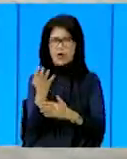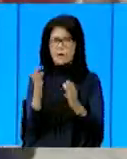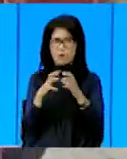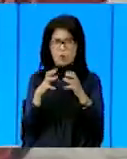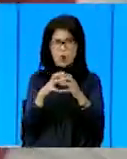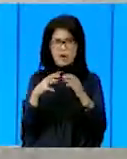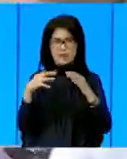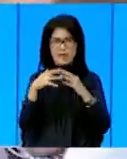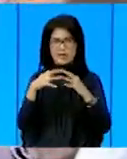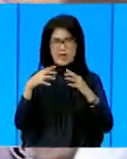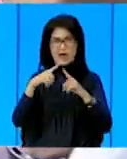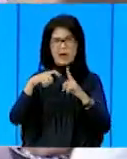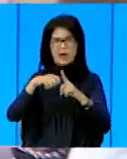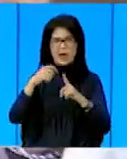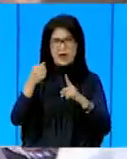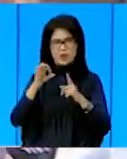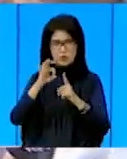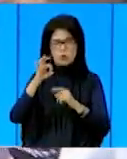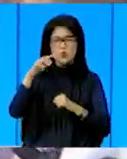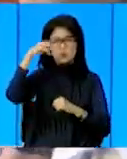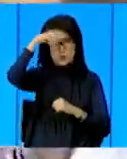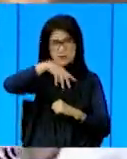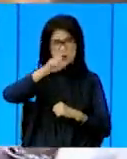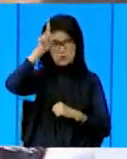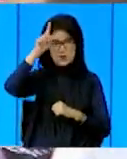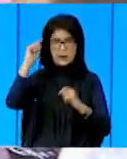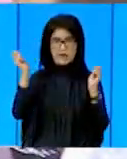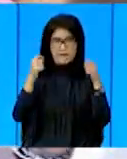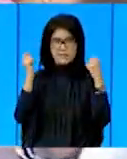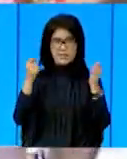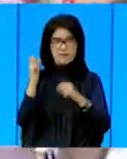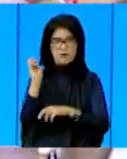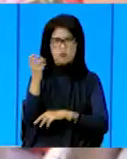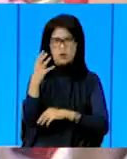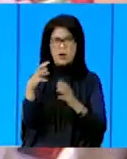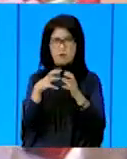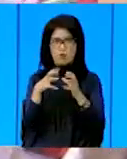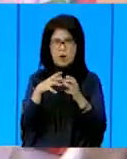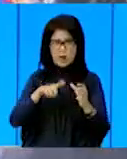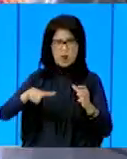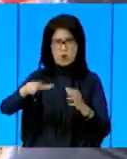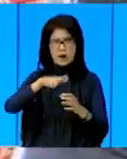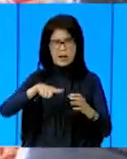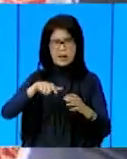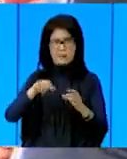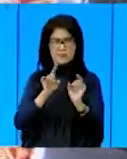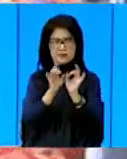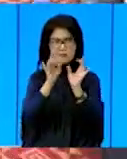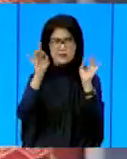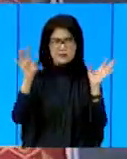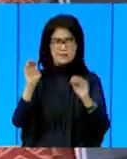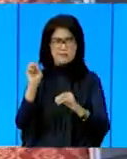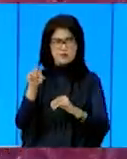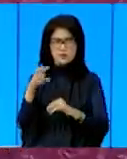Sumatera Utara. Festival ini menjadi surganya bunga dan buah lokal. Beragam varietas bunga dan jenis